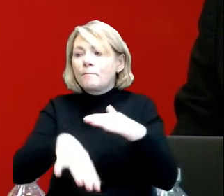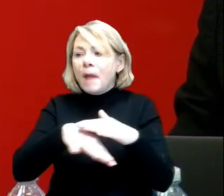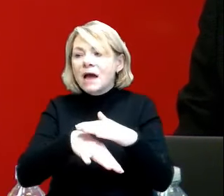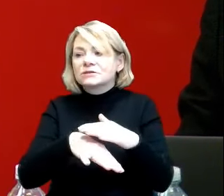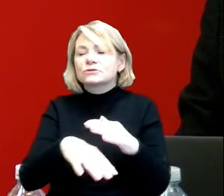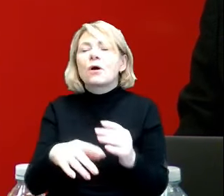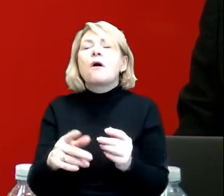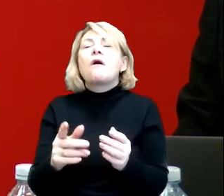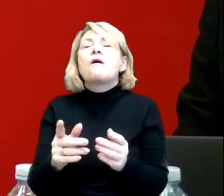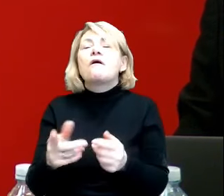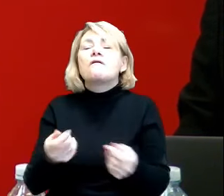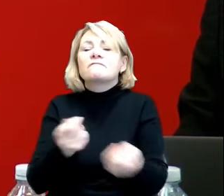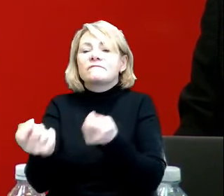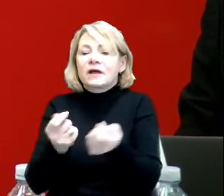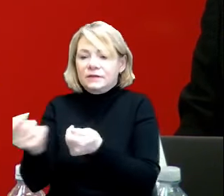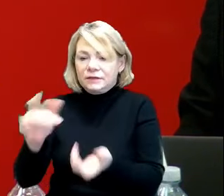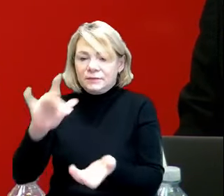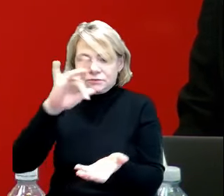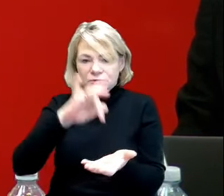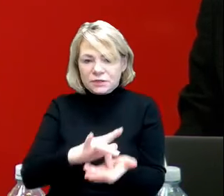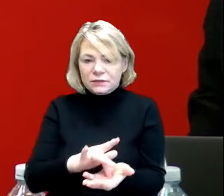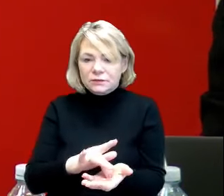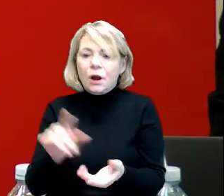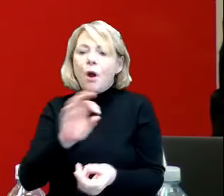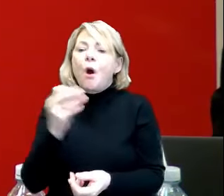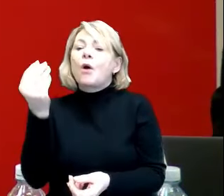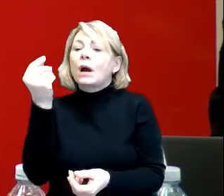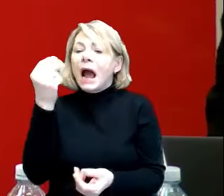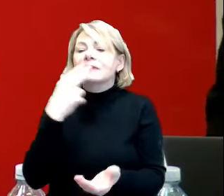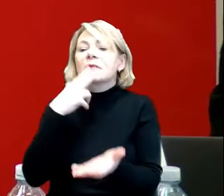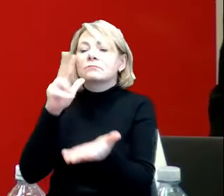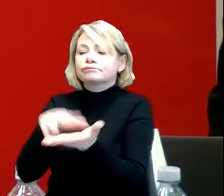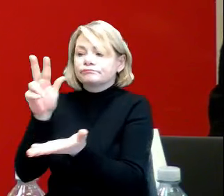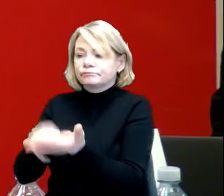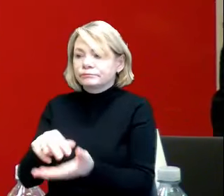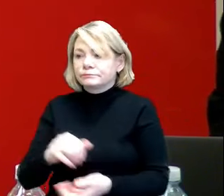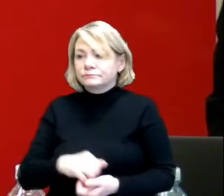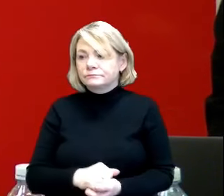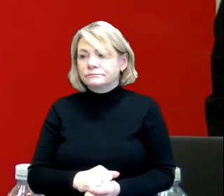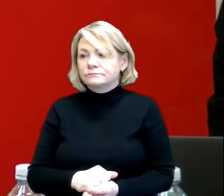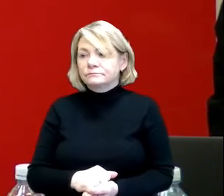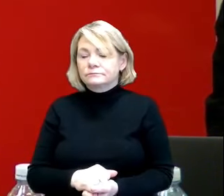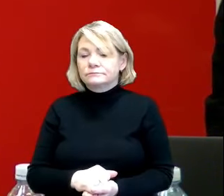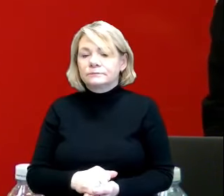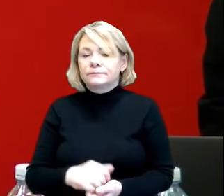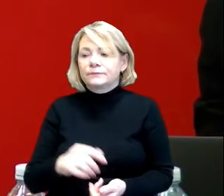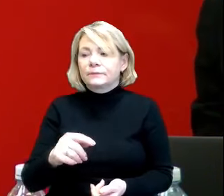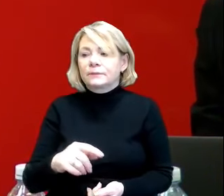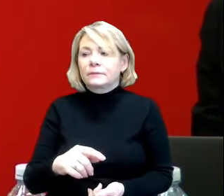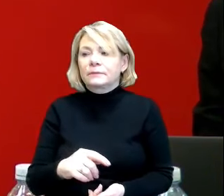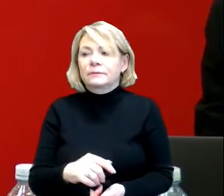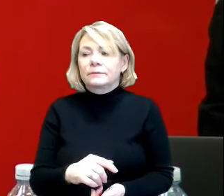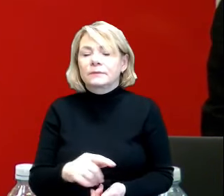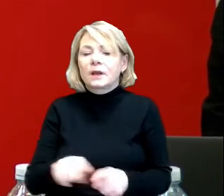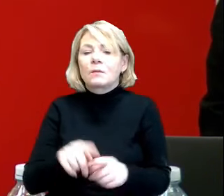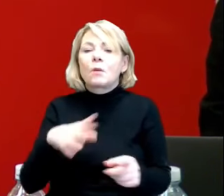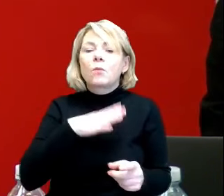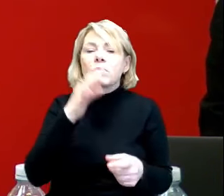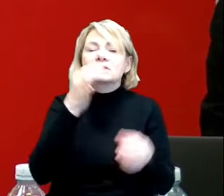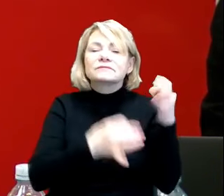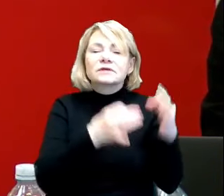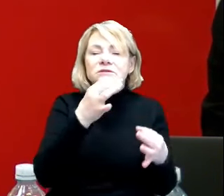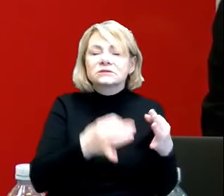teikiamos atlygintinos paslaugos kainos nustatymo klausimas buvo svarstytas finansų ekonomikos kultūros švietimo ir